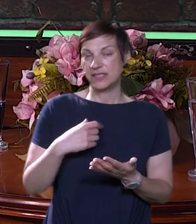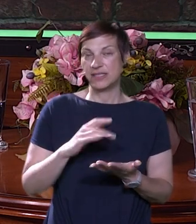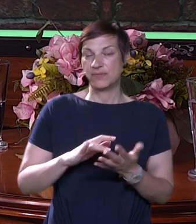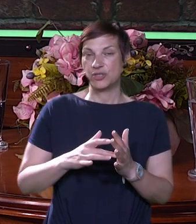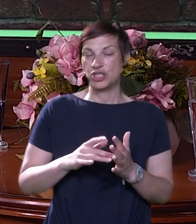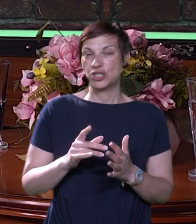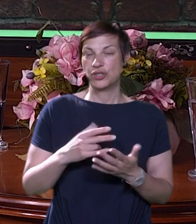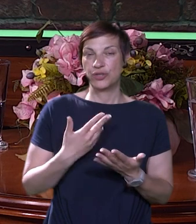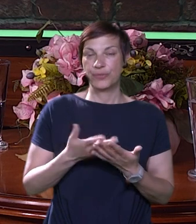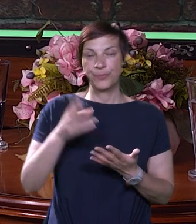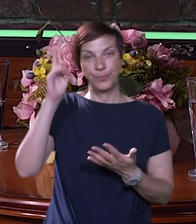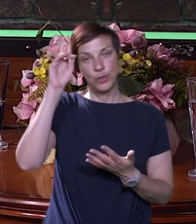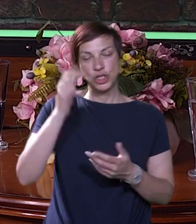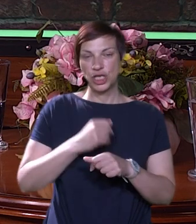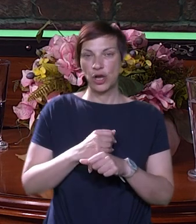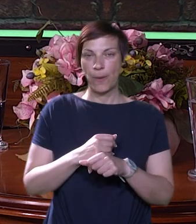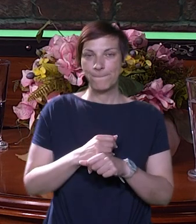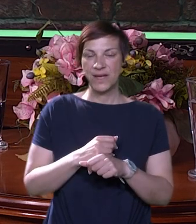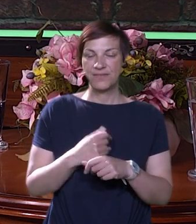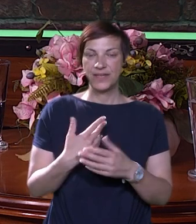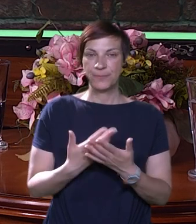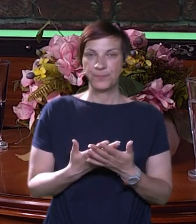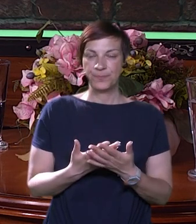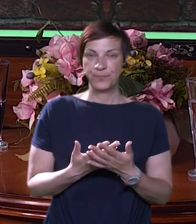ono što ne može